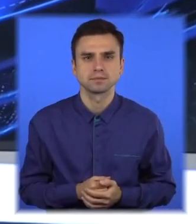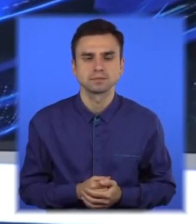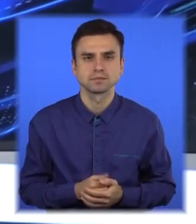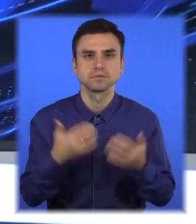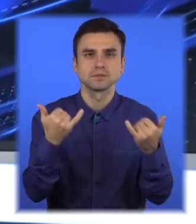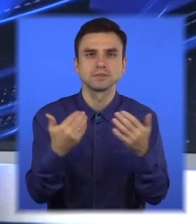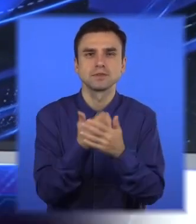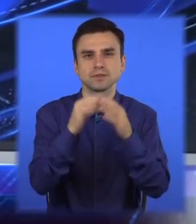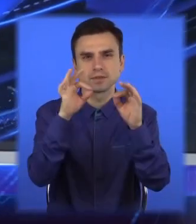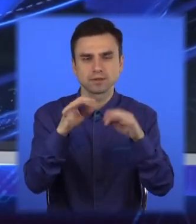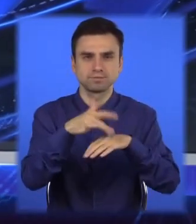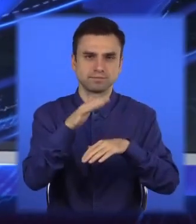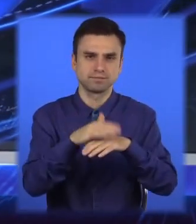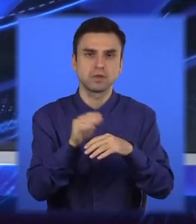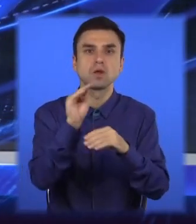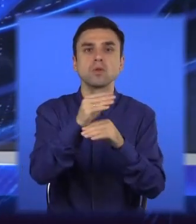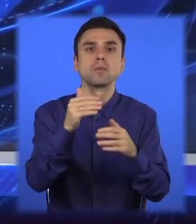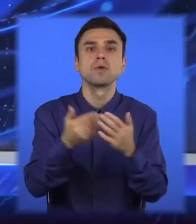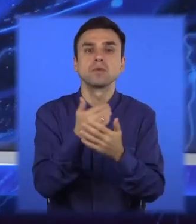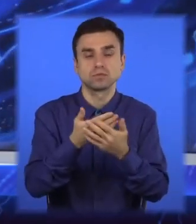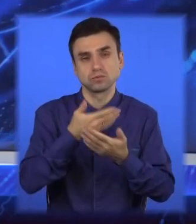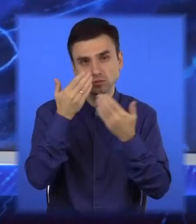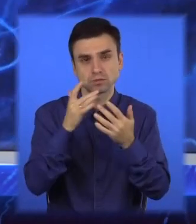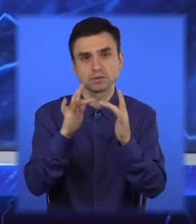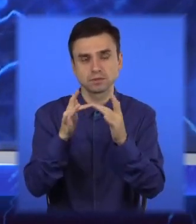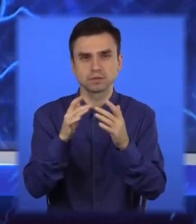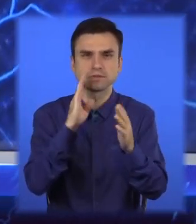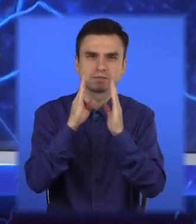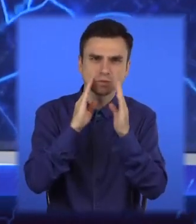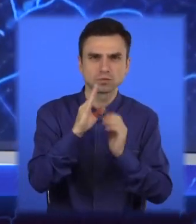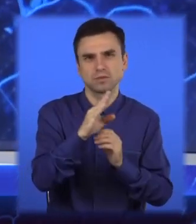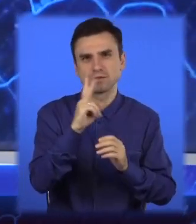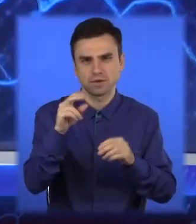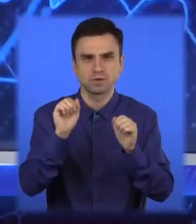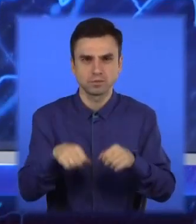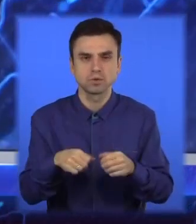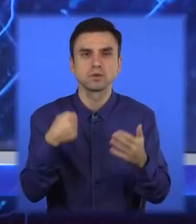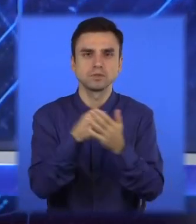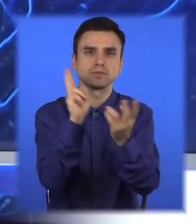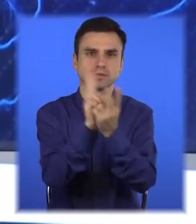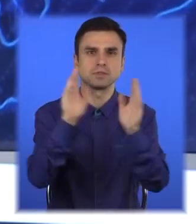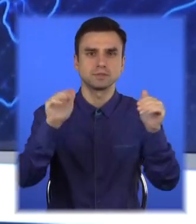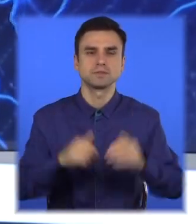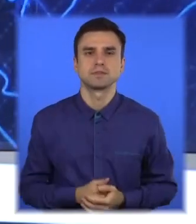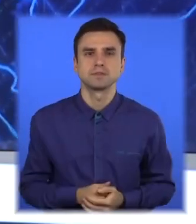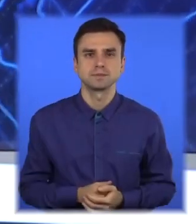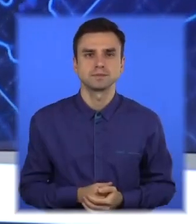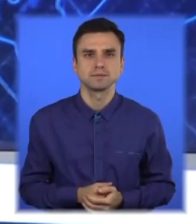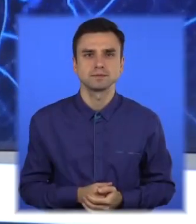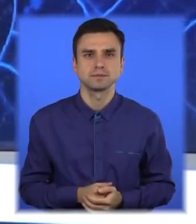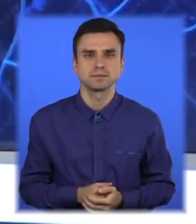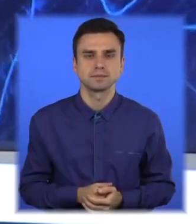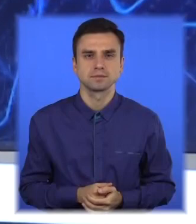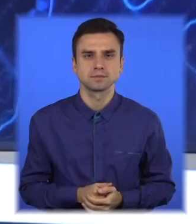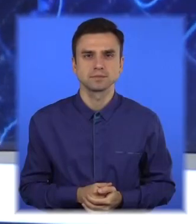На цьому ставимо крапку. Слідкуйте за новинами онлайн на нашому офіційному сайті та в групах соцмереж. В студії працював Іван Дичак. До зустрічі.